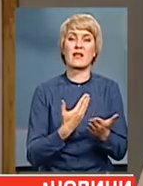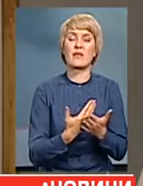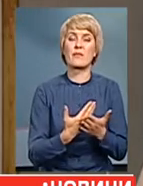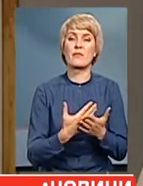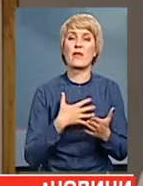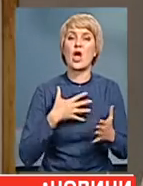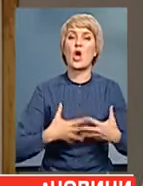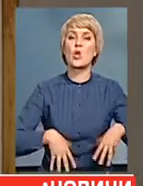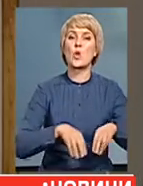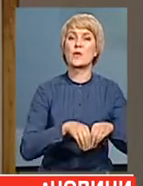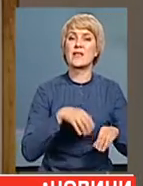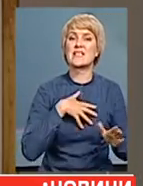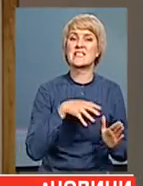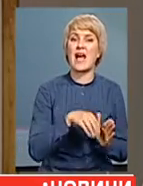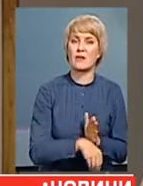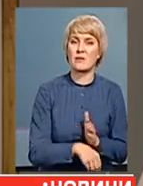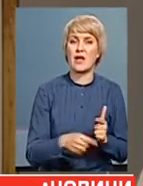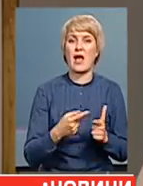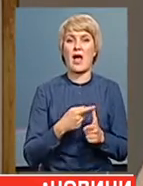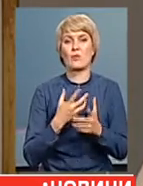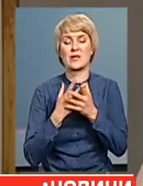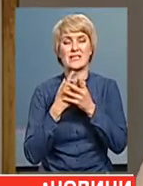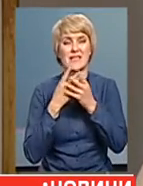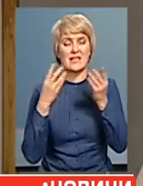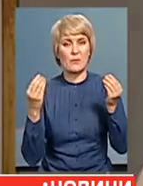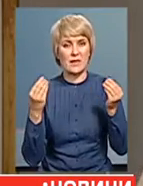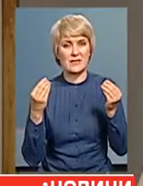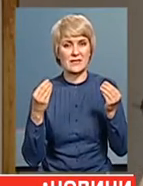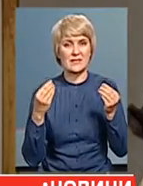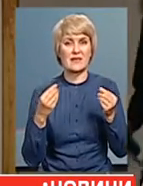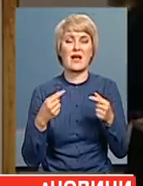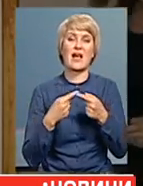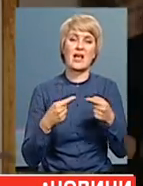безвісті, або інші дійсно категорії населення, які постраждали в конфлікті.